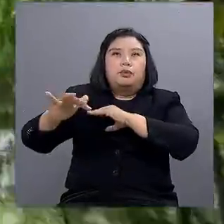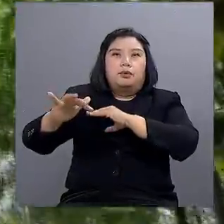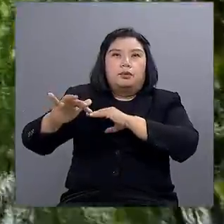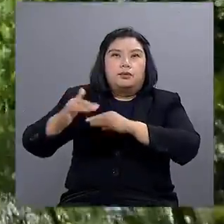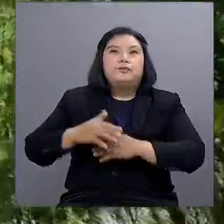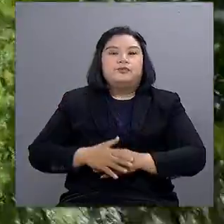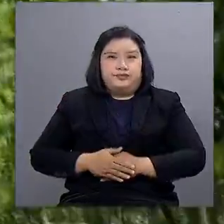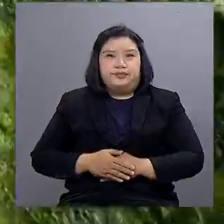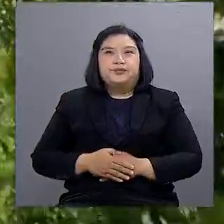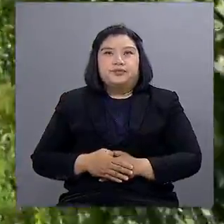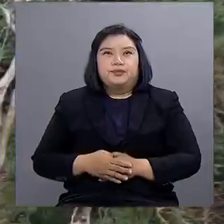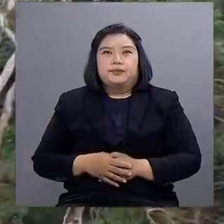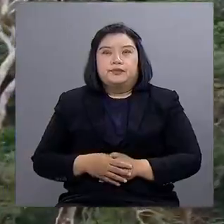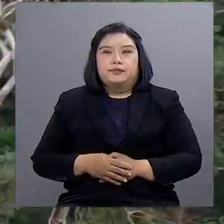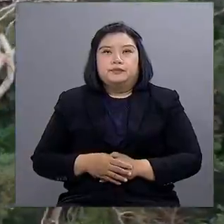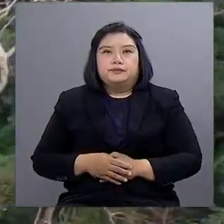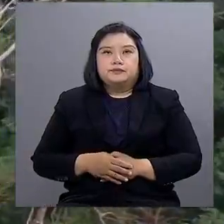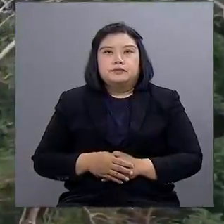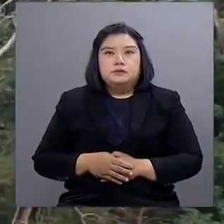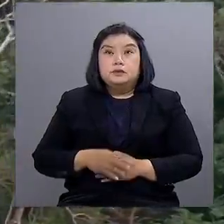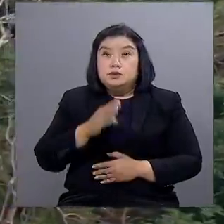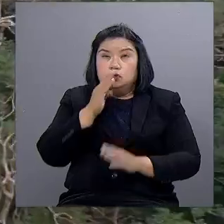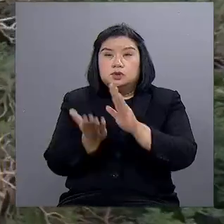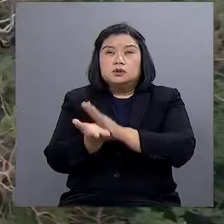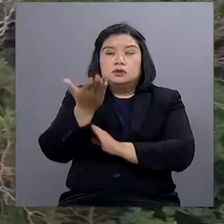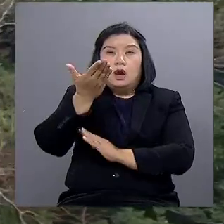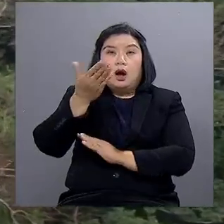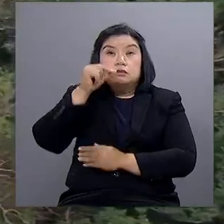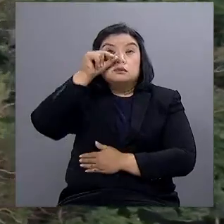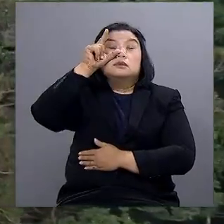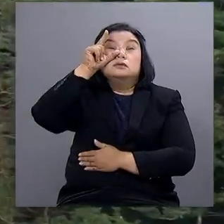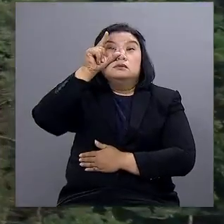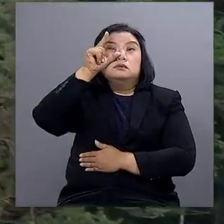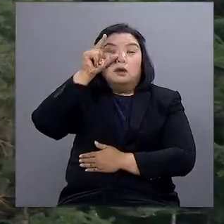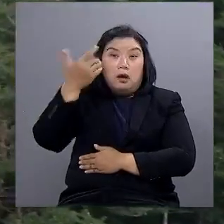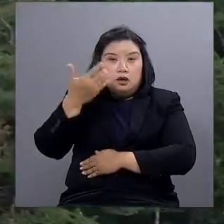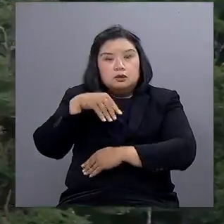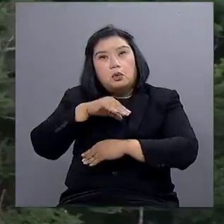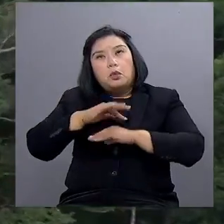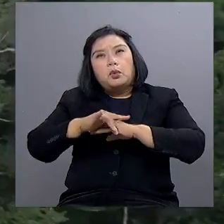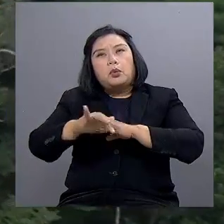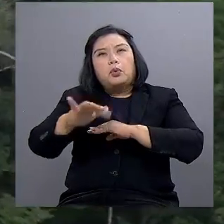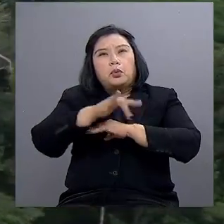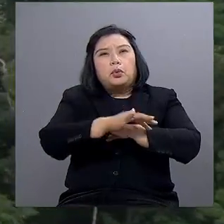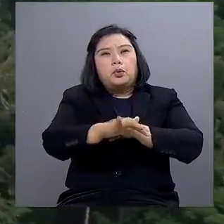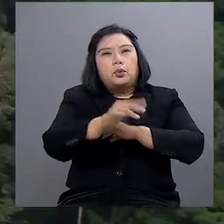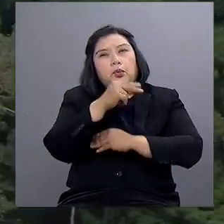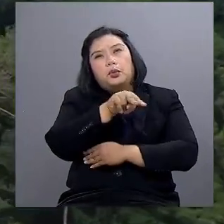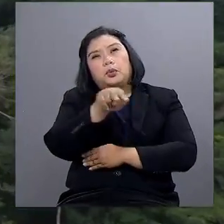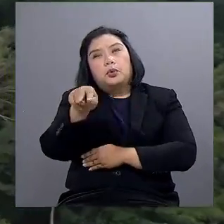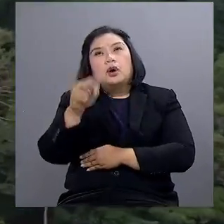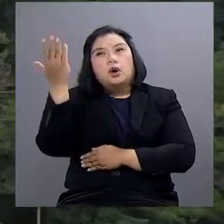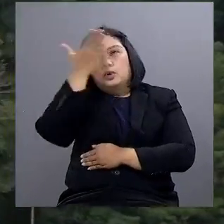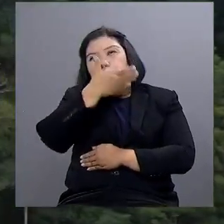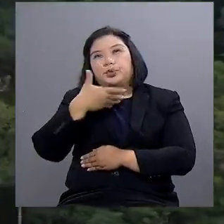แล้ว ไปตอนเช้าตอนเย็นเนี่ยคุณผู้ชมจะได้ดูหมอกนะครับลักษณะภูมิประเทศก็อย่างที่เห็นเลยครับสวยสดงดงามจริงๆนะครับ